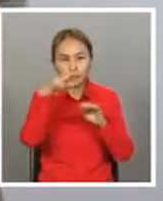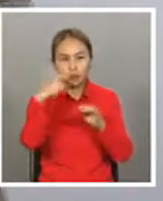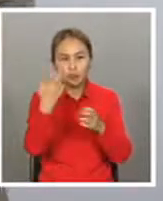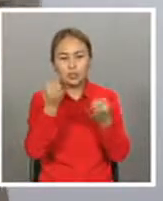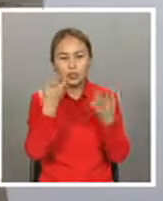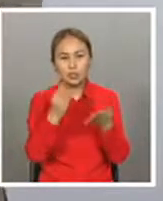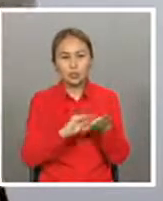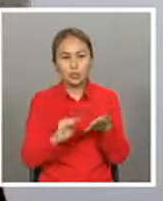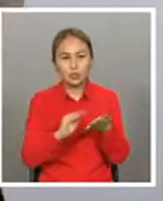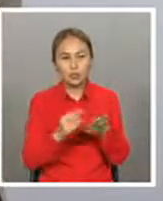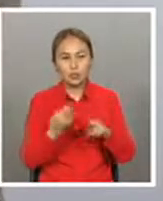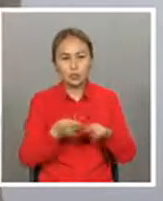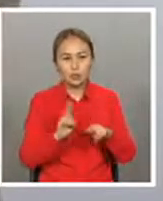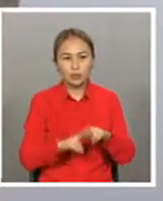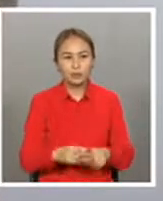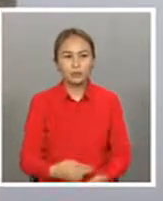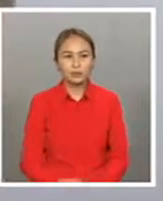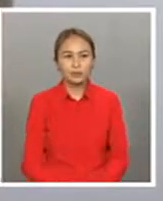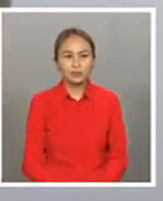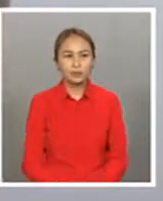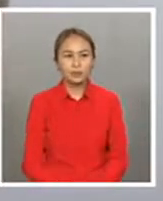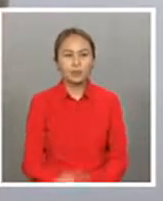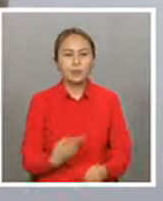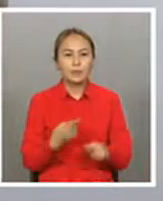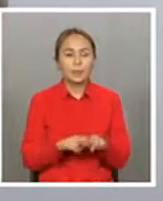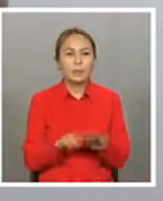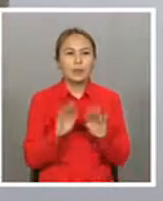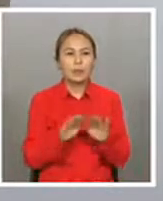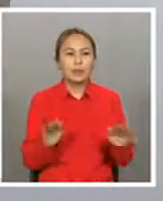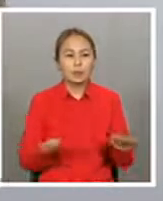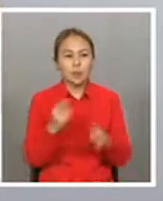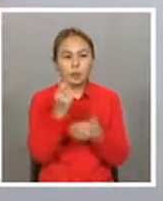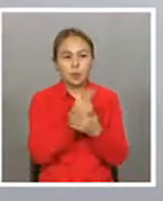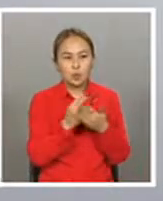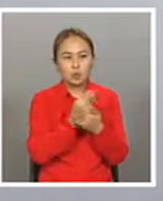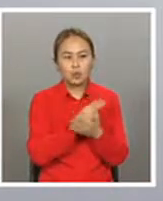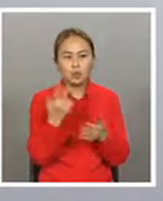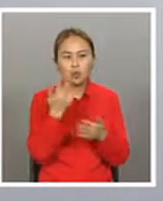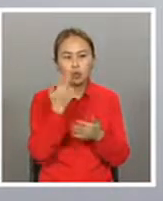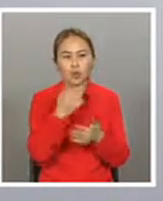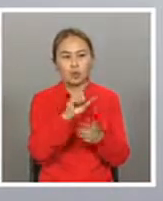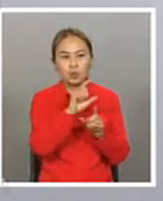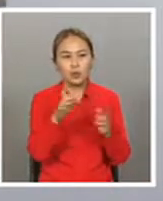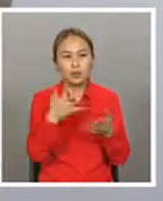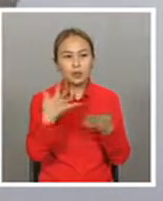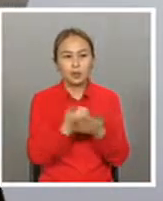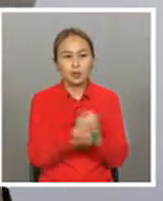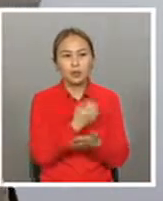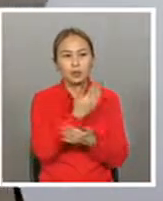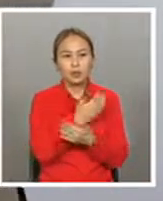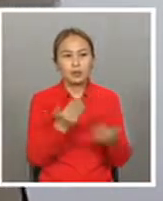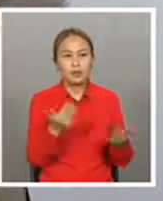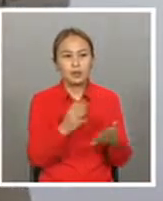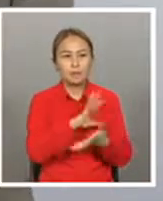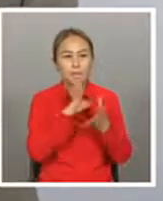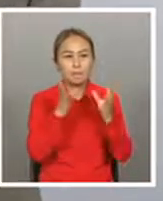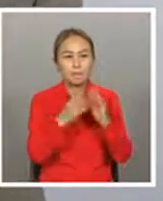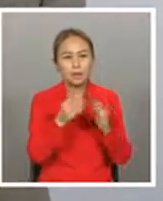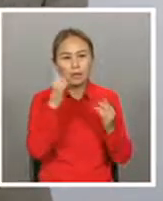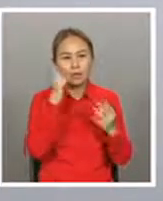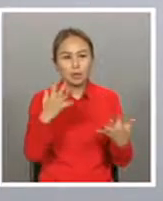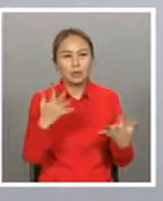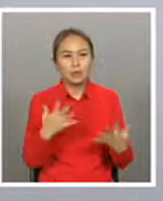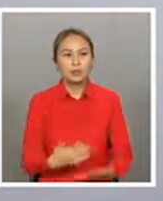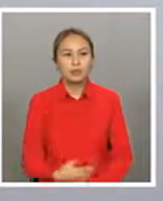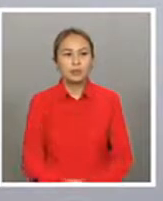болып тұр. Жақсы. Сонымен балалар, біз суретіміздің үшінші бөлігін таптық. Енді сіздерге бәрі белгілі болды деп